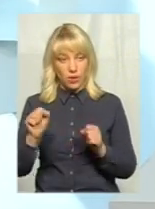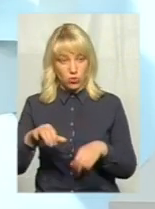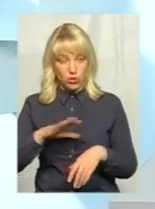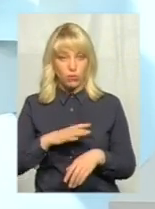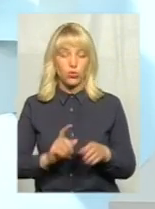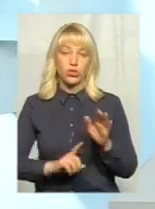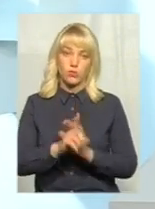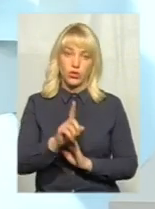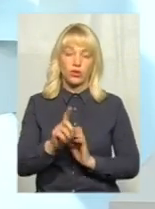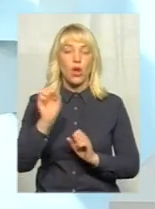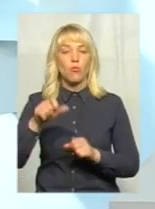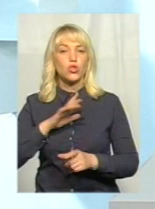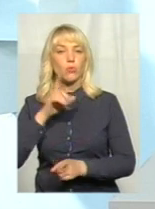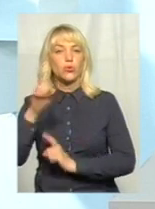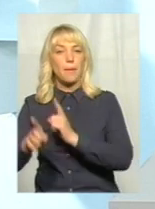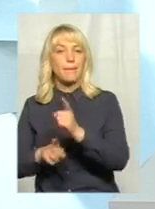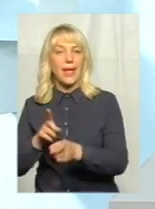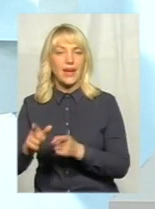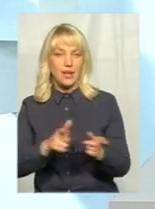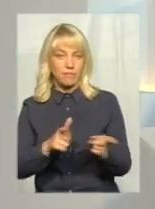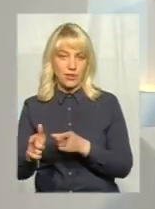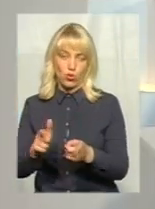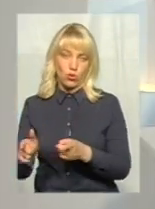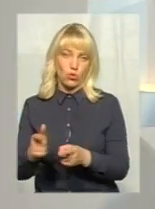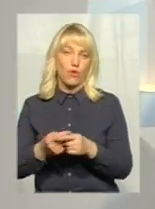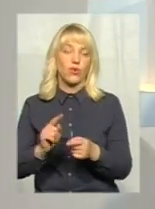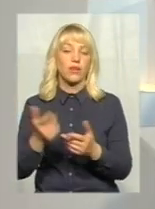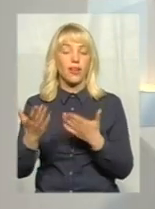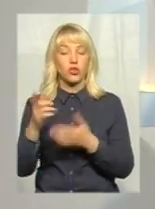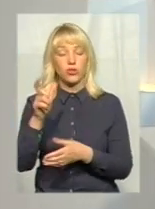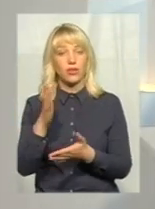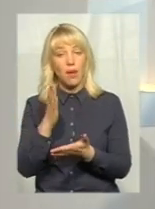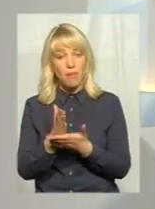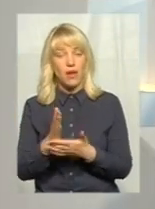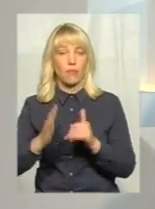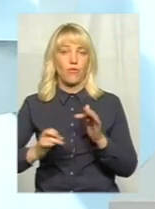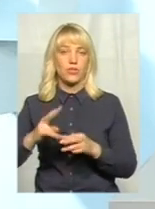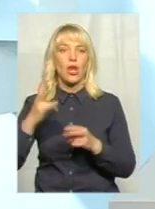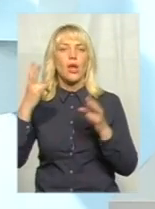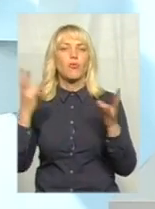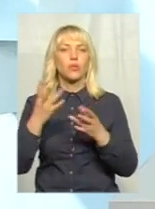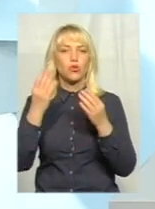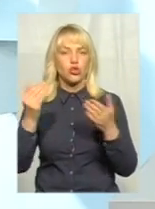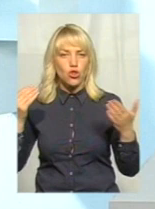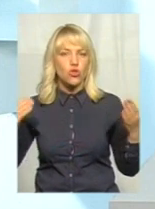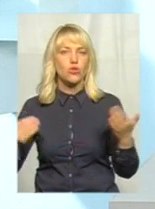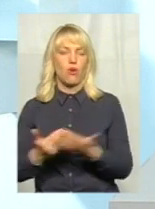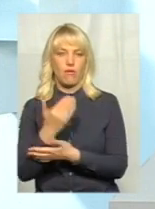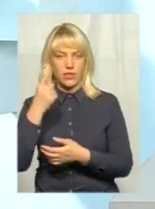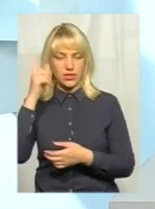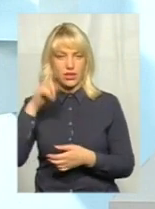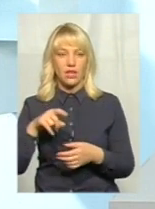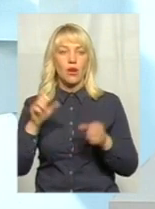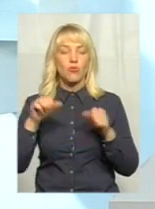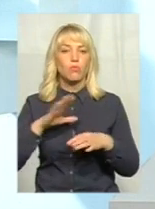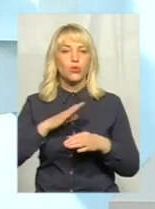Може бути перепідготовка, якщо людина вже має певну професію, але потребує нових знань. А може бути і стажування, підвищення